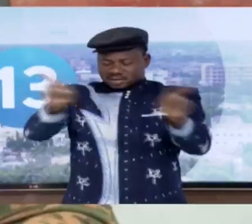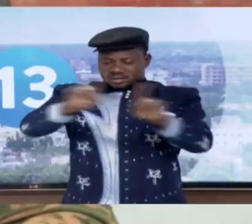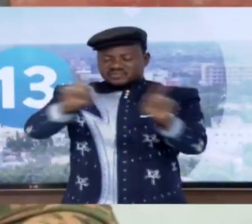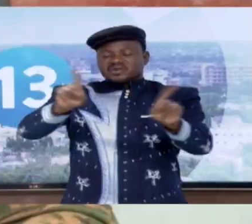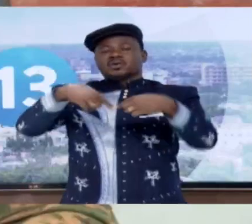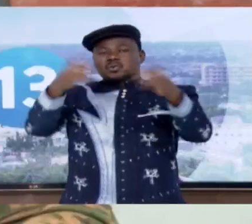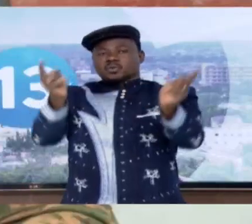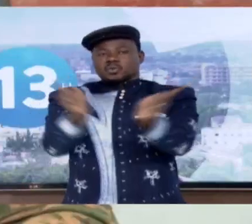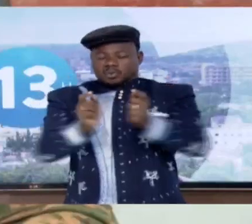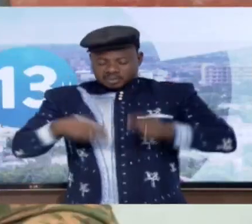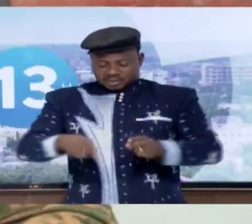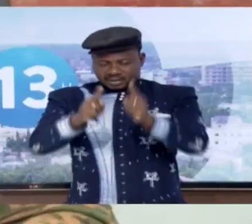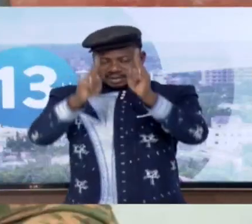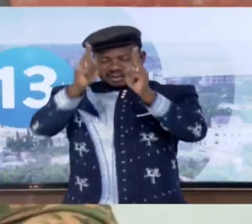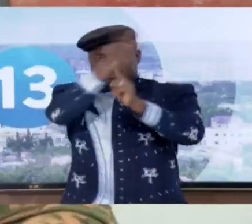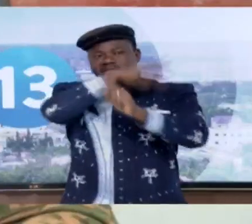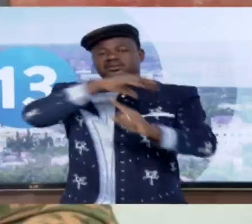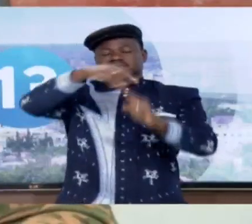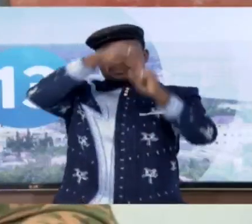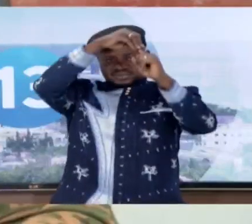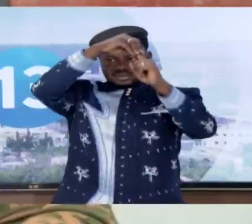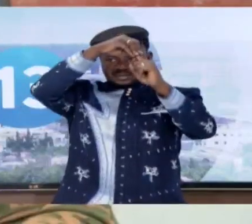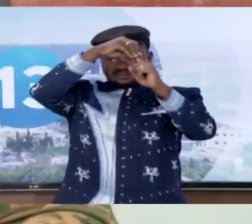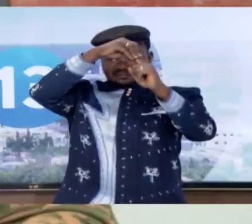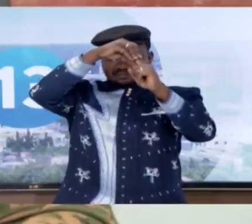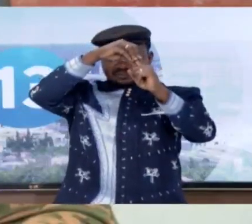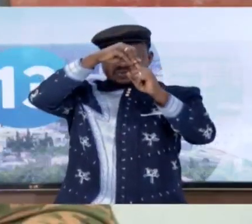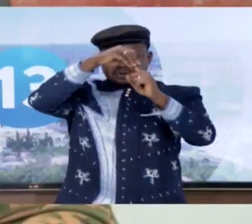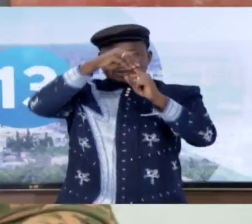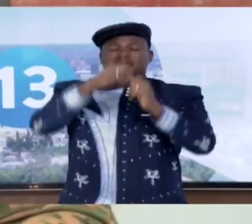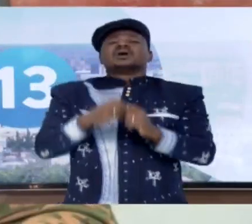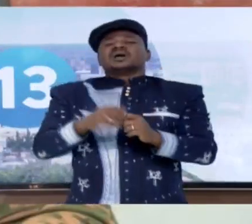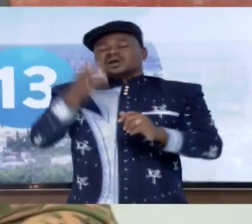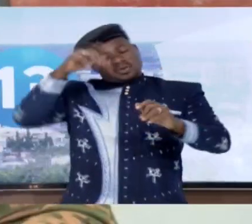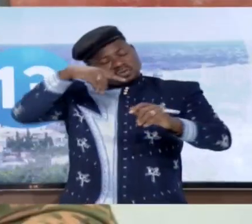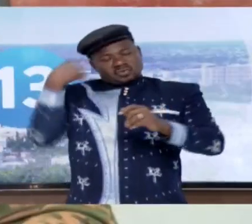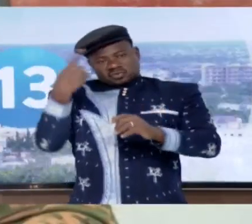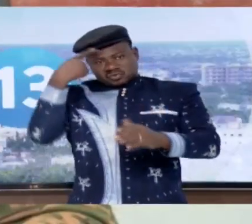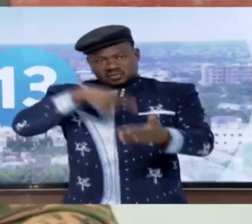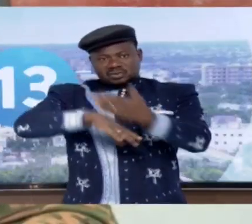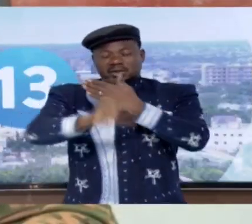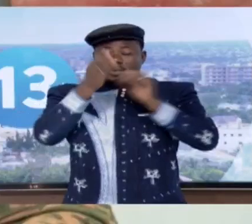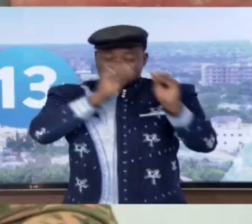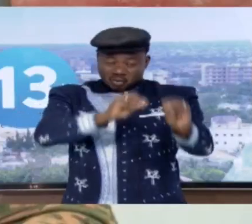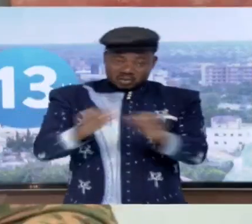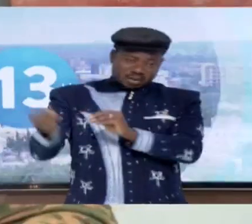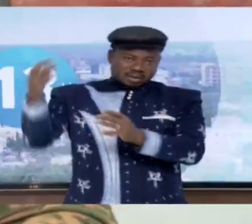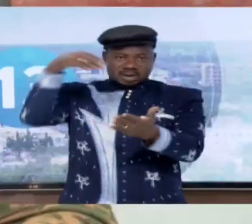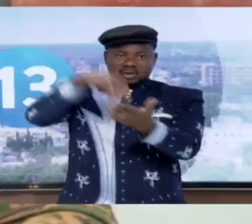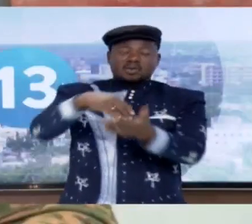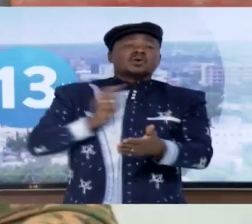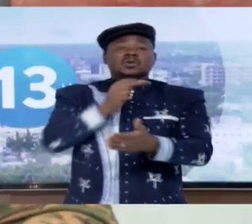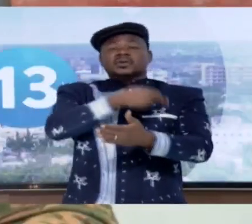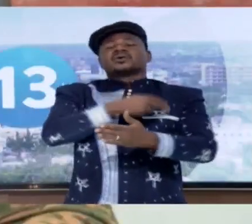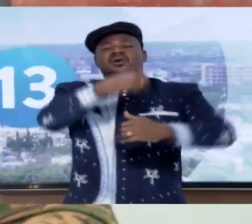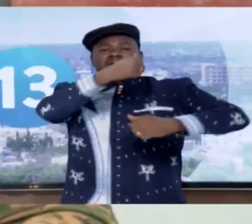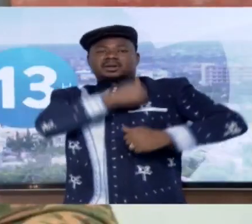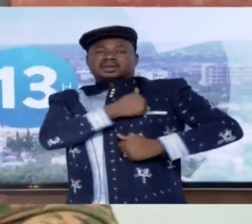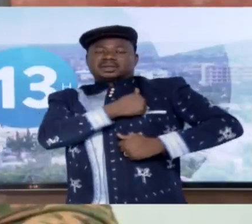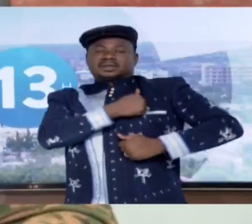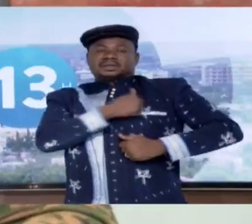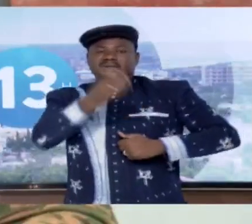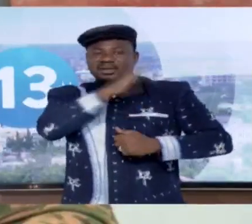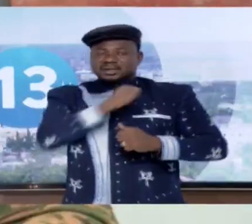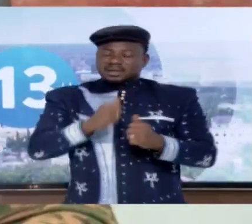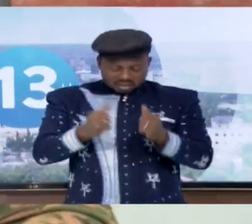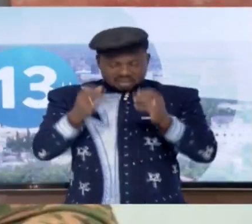de forces spéciales et un groupement spécifique. Cela, c'est toujours dans le sens de la réorganisation de notre armée, de sa